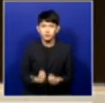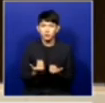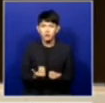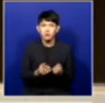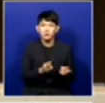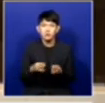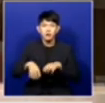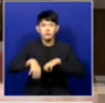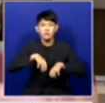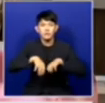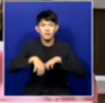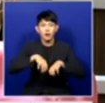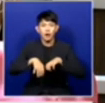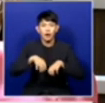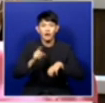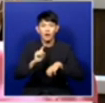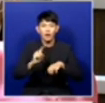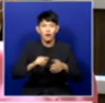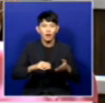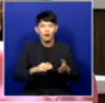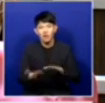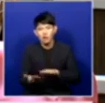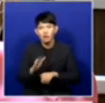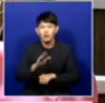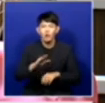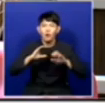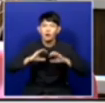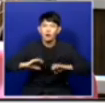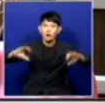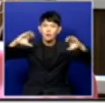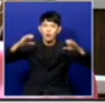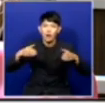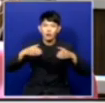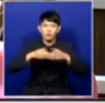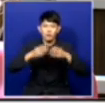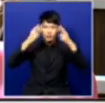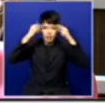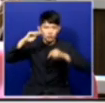ารอันล้มเหลวของรัฐบาลของพลเอกประยุทธ์จันทร์โอชา